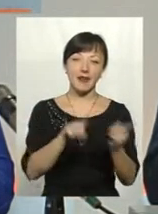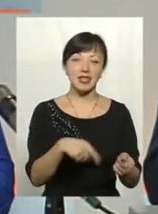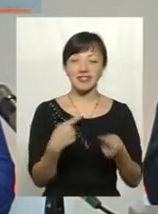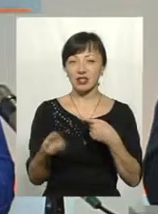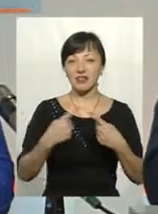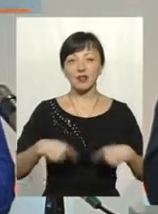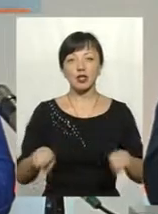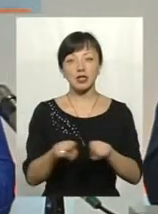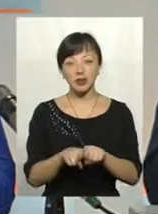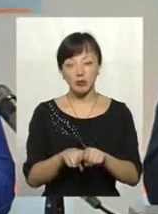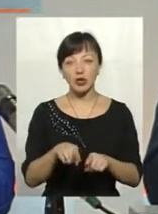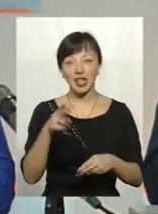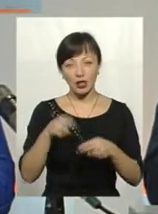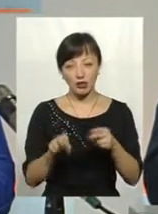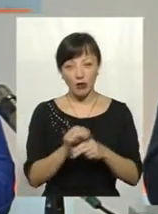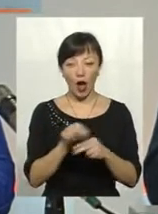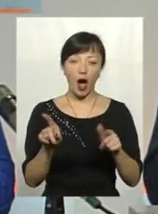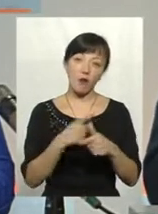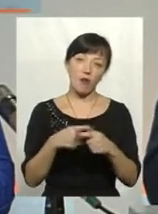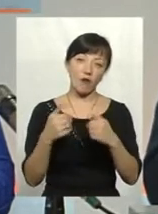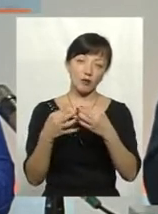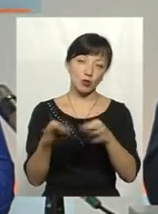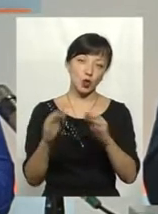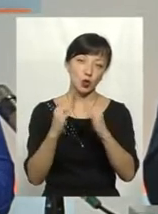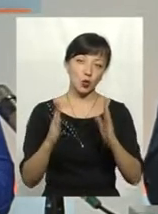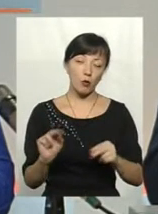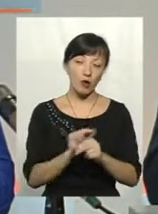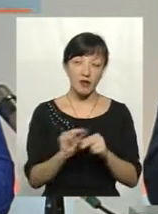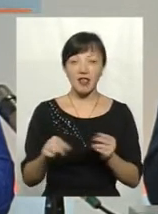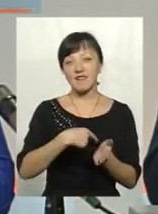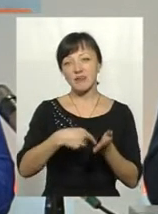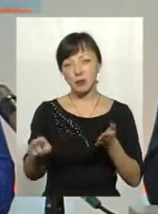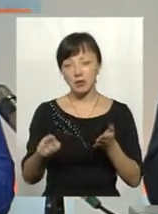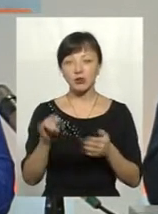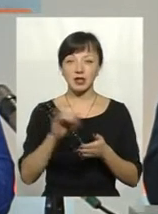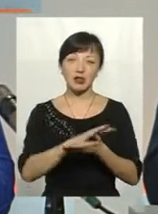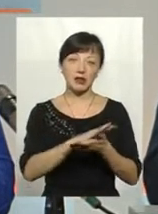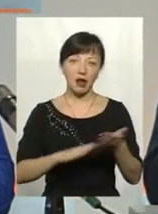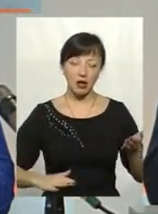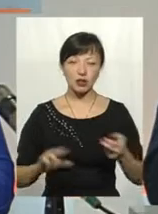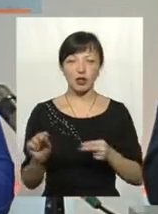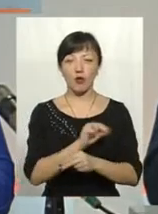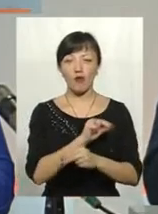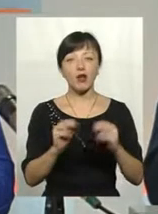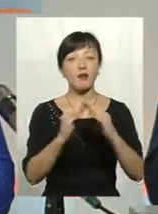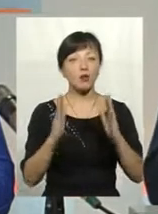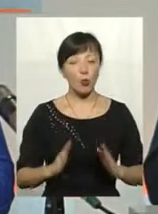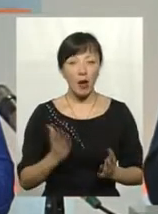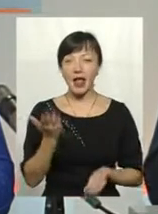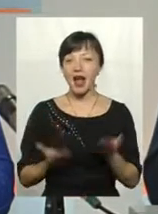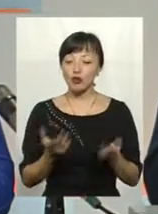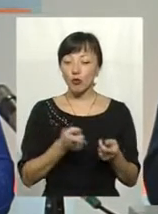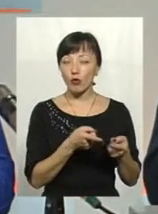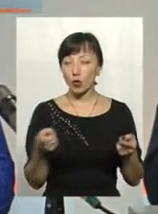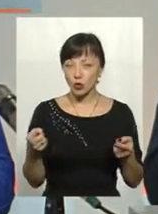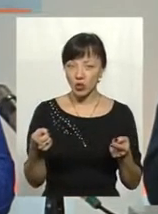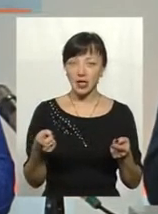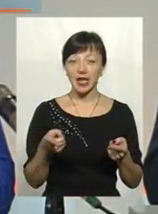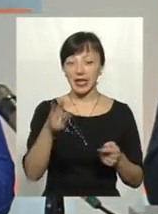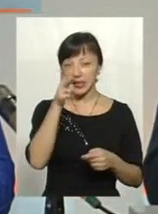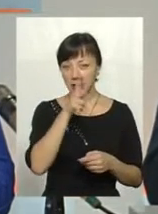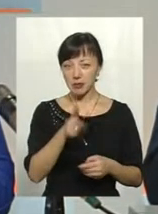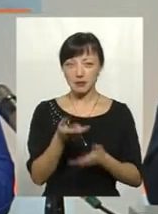на доліковання, або відпустити на амбулаторне лікування, такий пацієнт виписується з стаціонару і далі продовжує лікування вдома. Якщо впродовж цього періоду, що